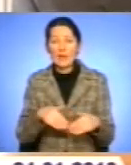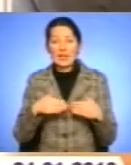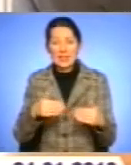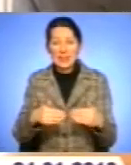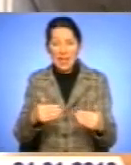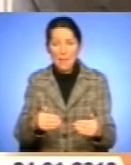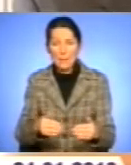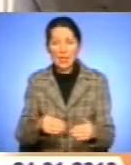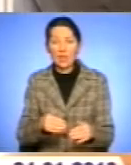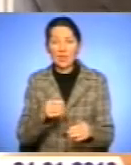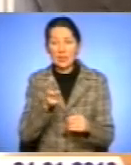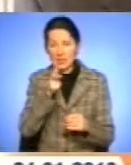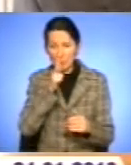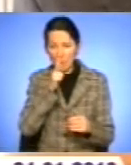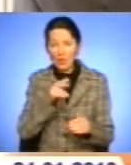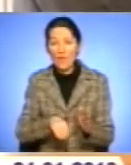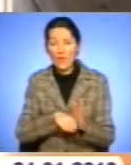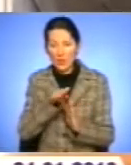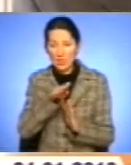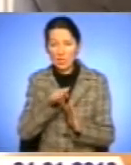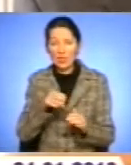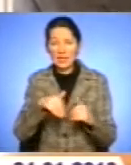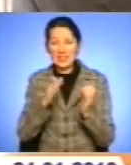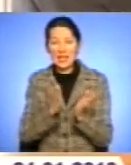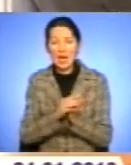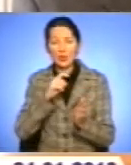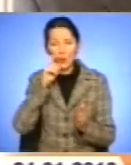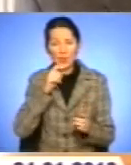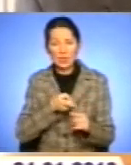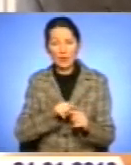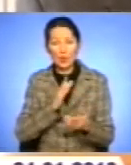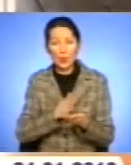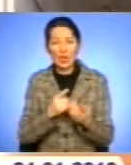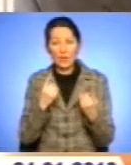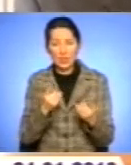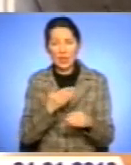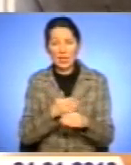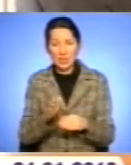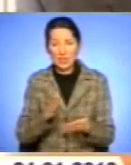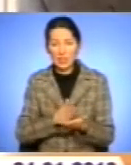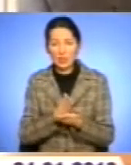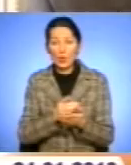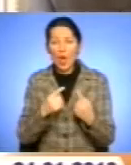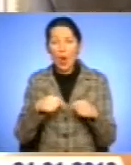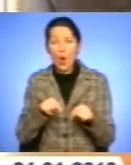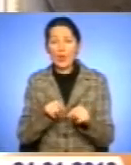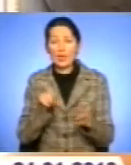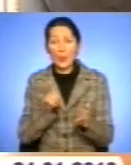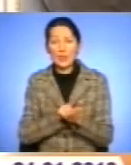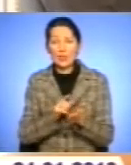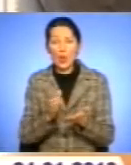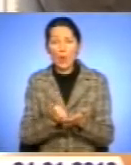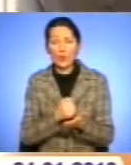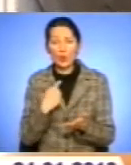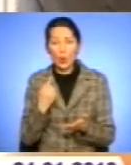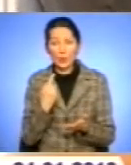мали 12,7. Завдання генеральної угоди, яку підписували, була 16%. Завдання генеральної угоди виконано.